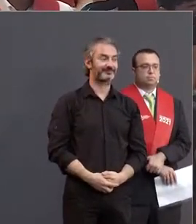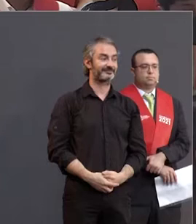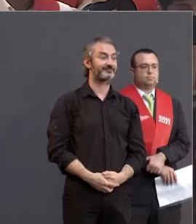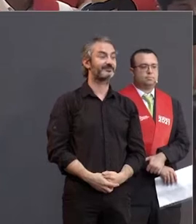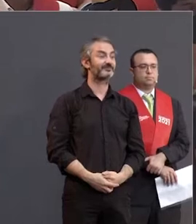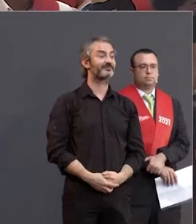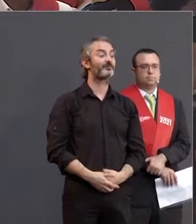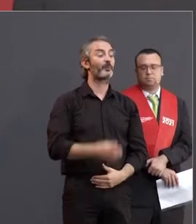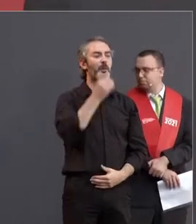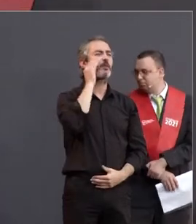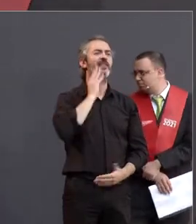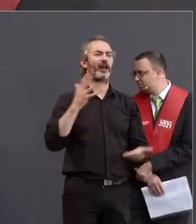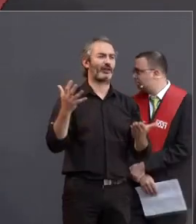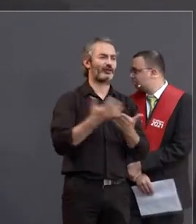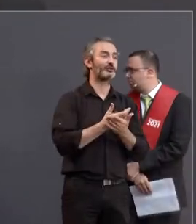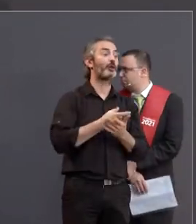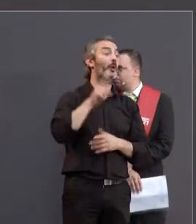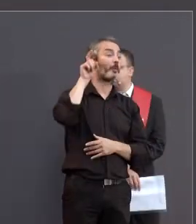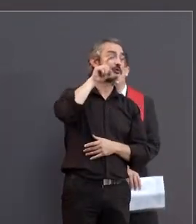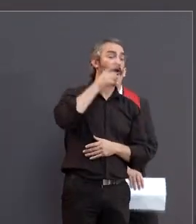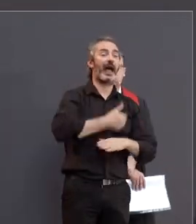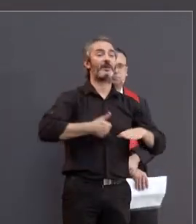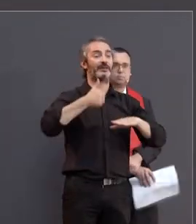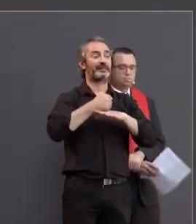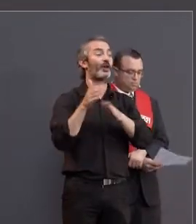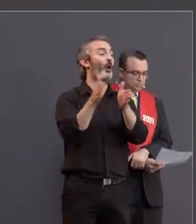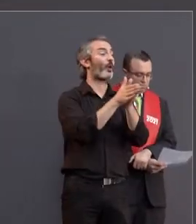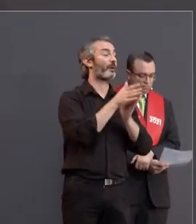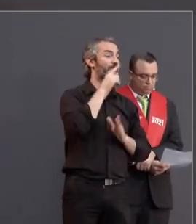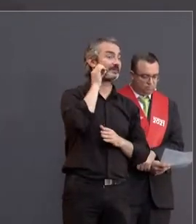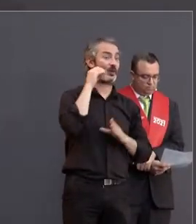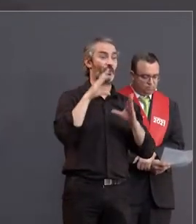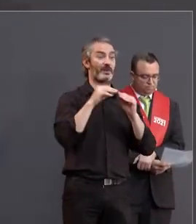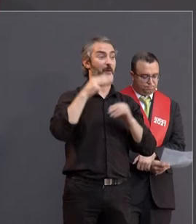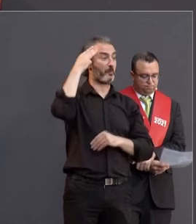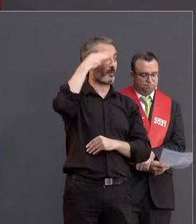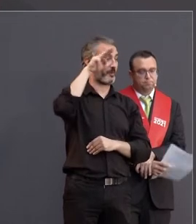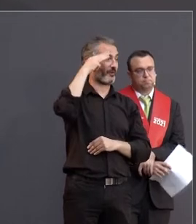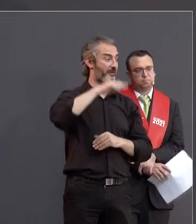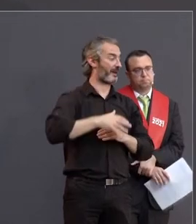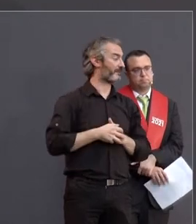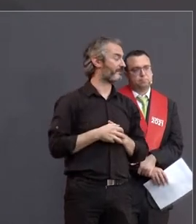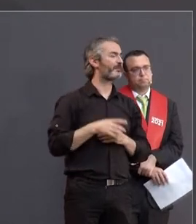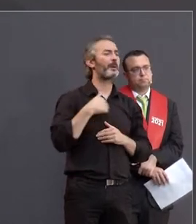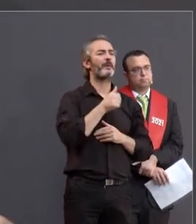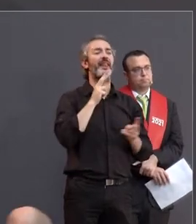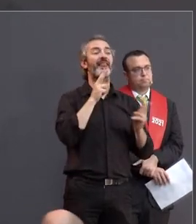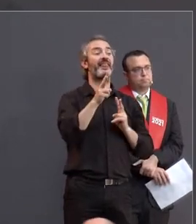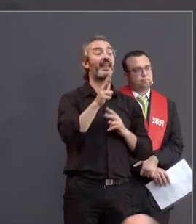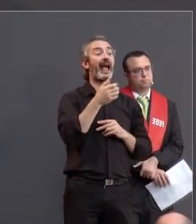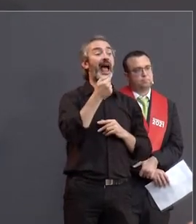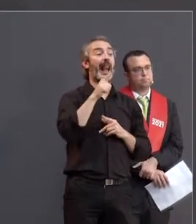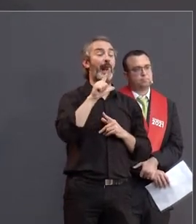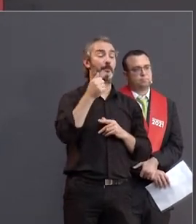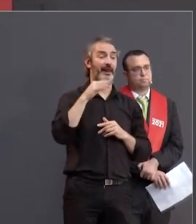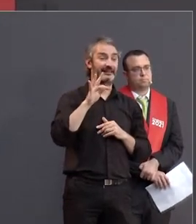Bé, bon dia a tothom, professorat, autoritats, companys i companyes de la Universitat Pompeu Fabra. En primer lloc, tant l'Albert com jo